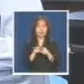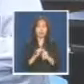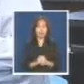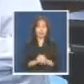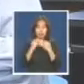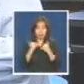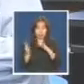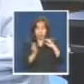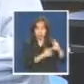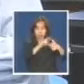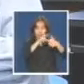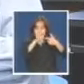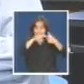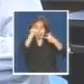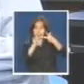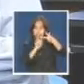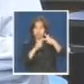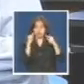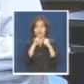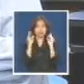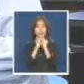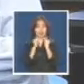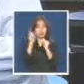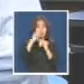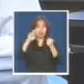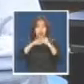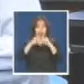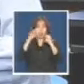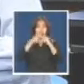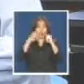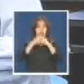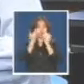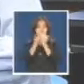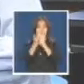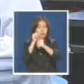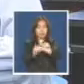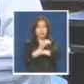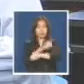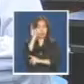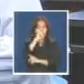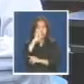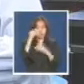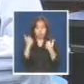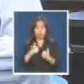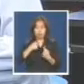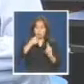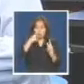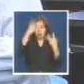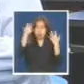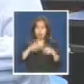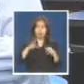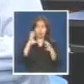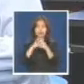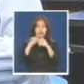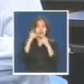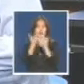ส่วนอีกเรื่องหนึ่งนะครับที่จะมีการประชุมก็คือเรื่องของปัญหาค่าแรงนะครับเพราะว่าหลังจากที่ผมได้เน้นย้ำหลายครั้งว่าในเรื่องของ